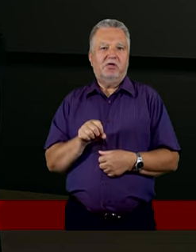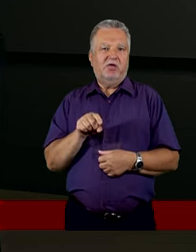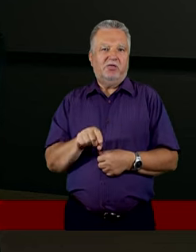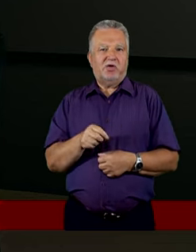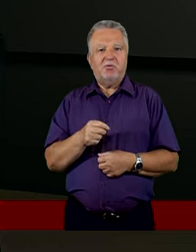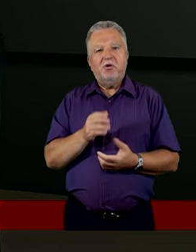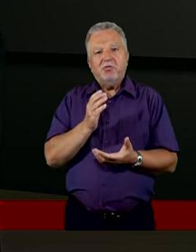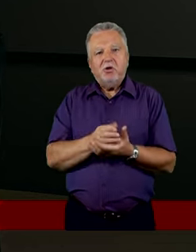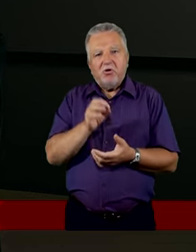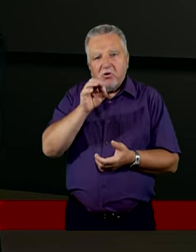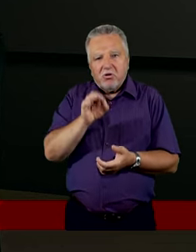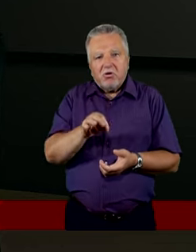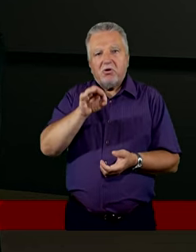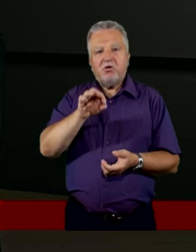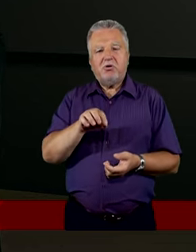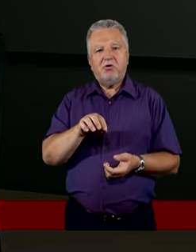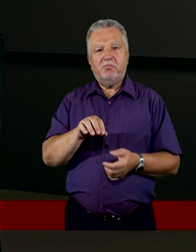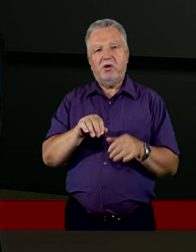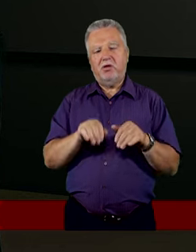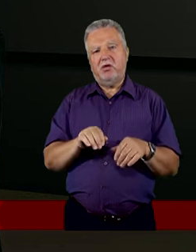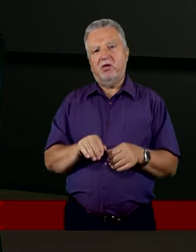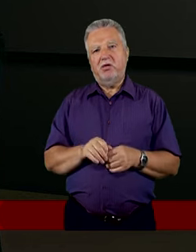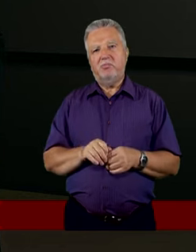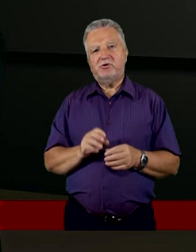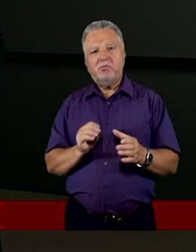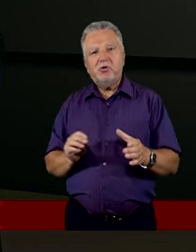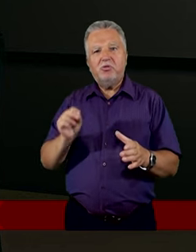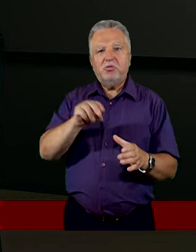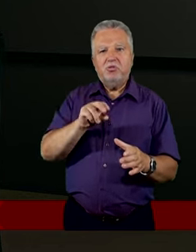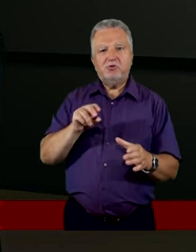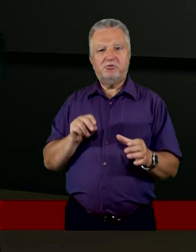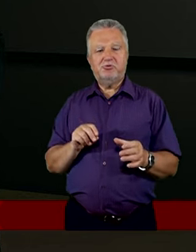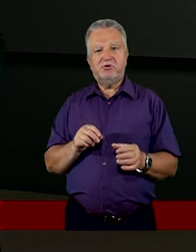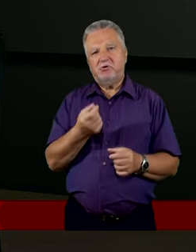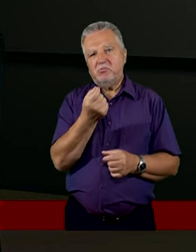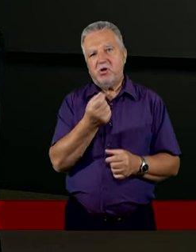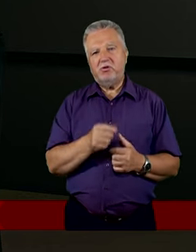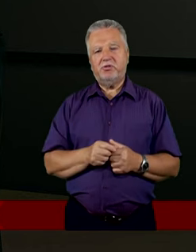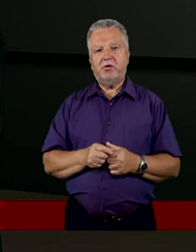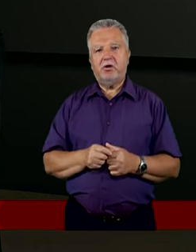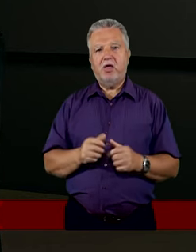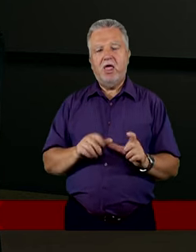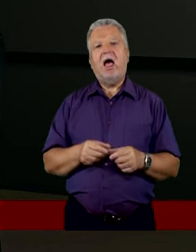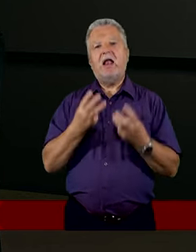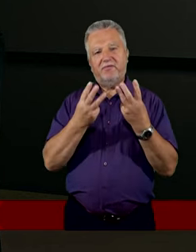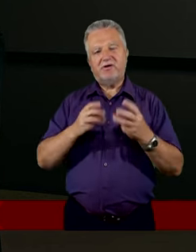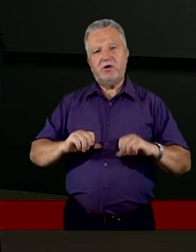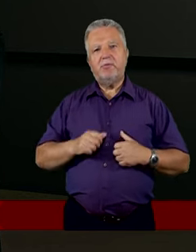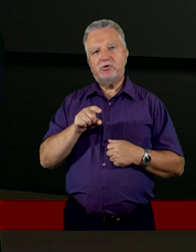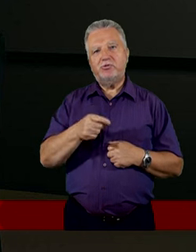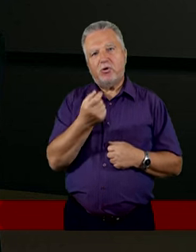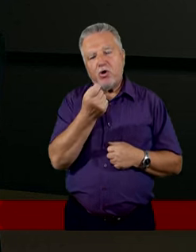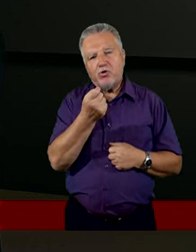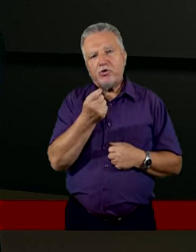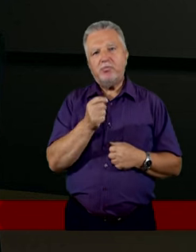Taką kropelkę w tym wielkim świecie możemy tylko tam dorzucić. Ale ważne, żebyśmy tą